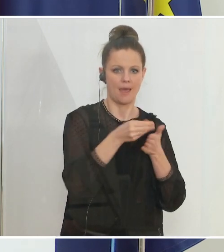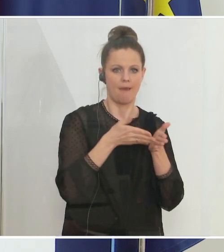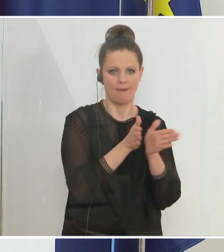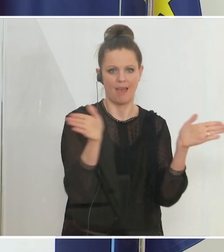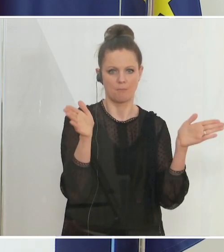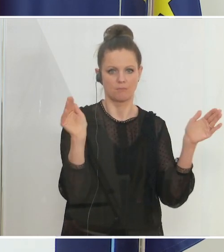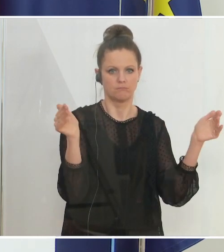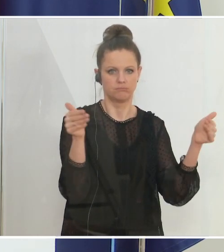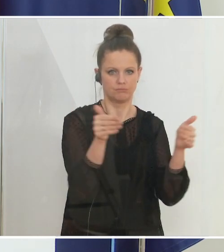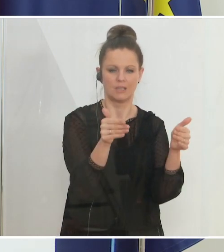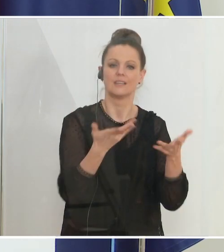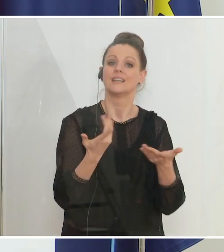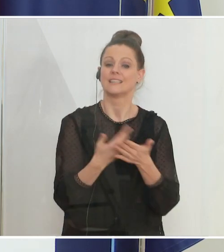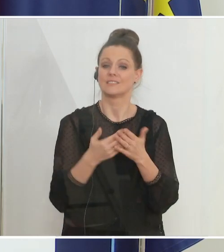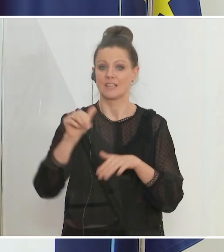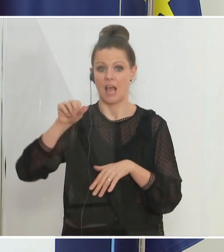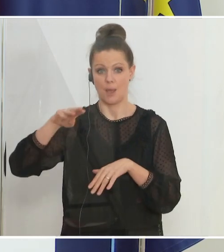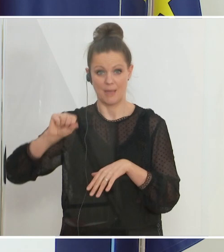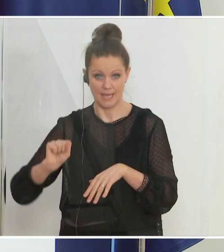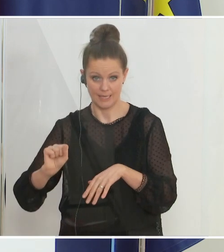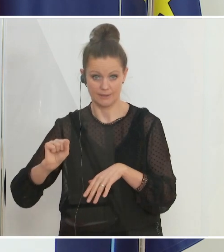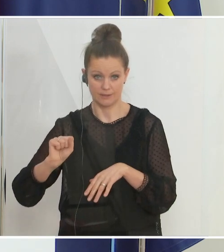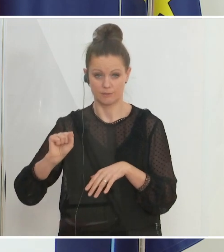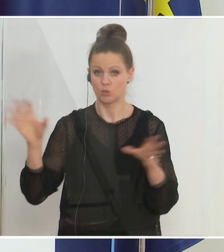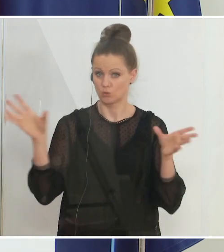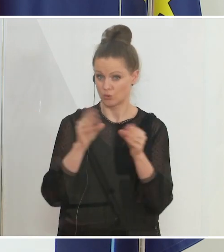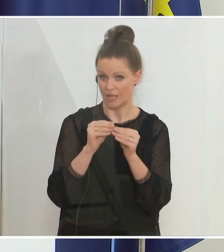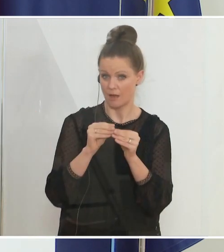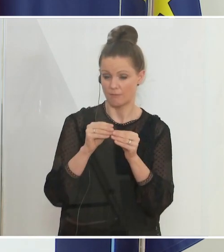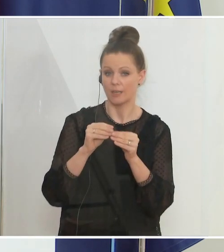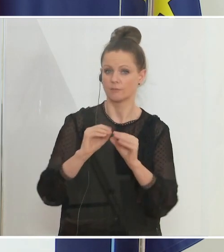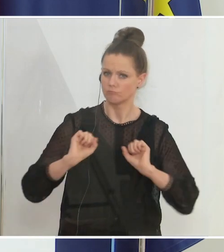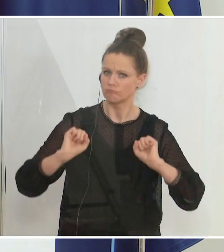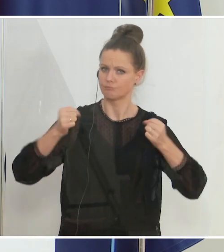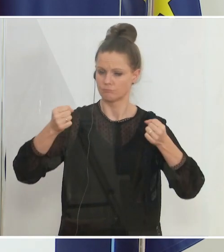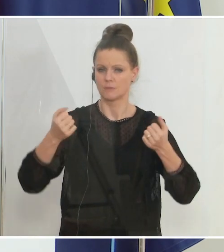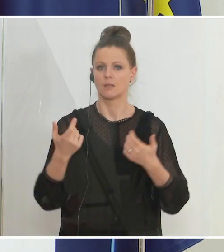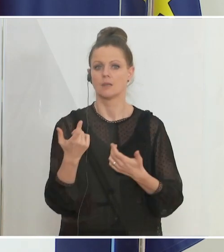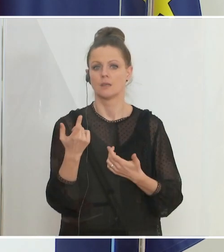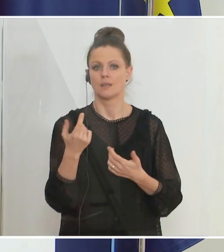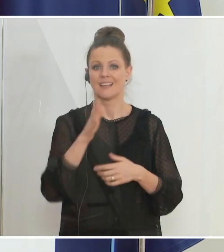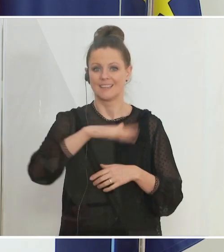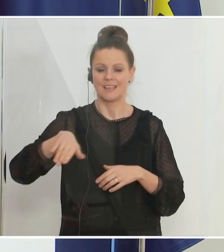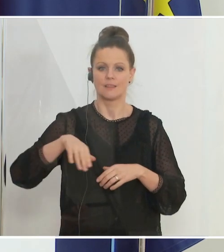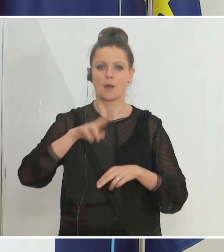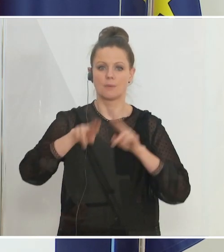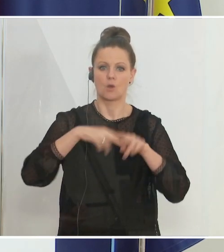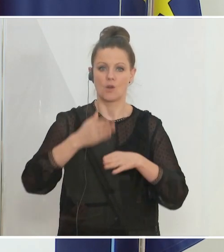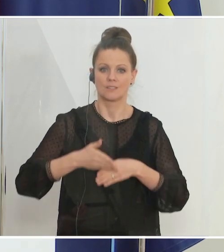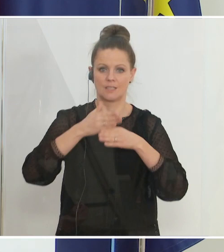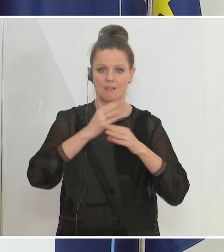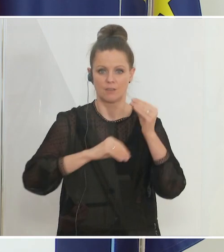daher gemeinsam mit dem AMS stark gemacht für eine Erhöhung der